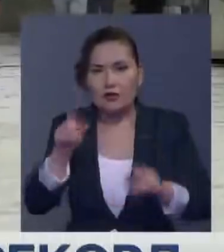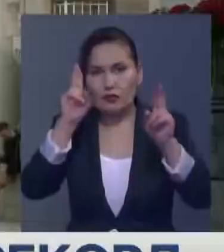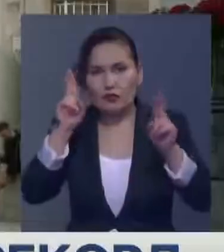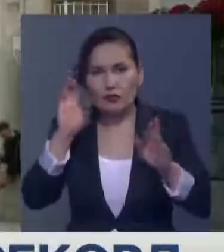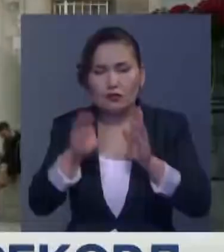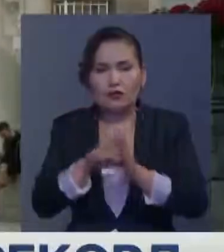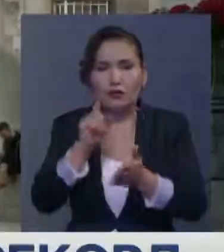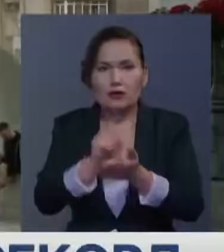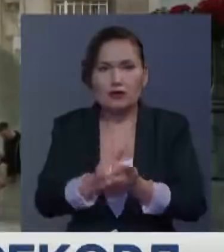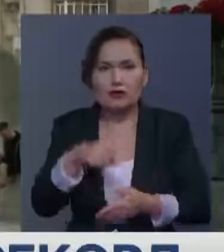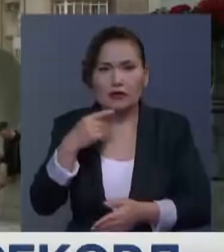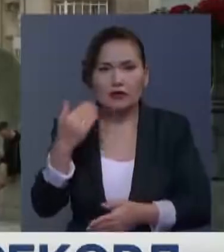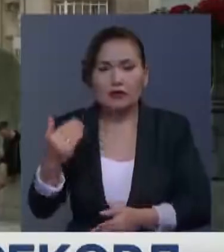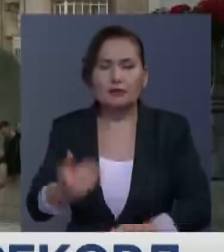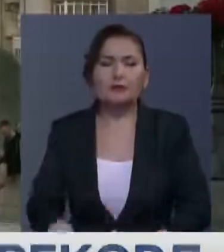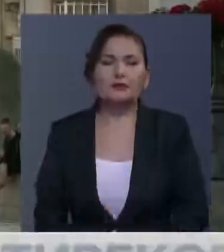шақырады.